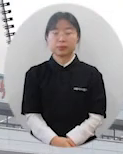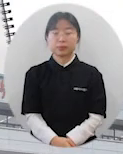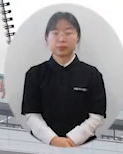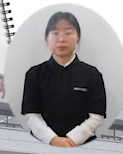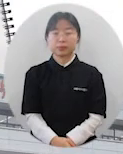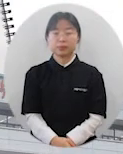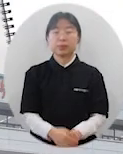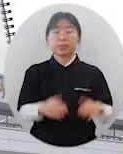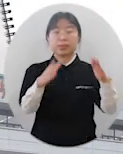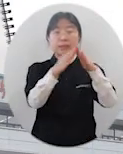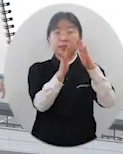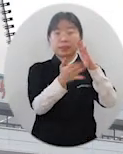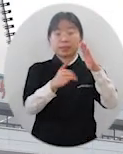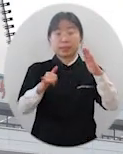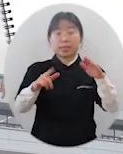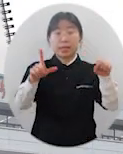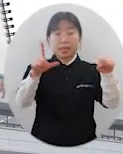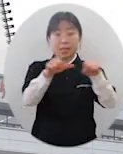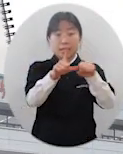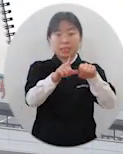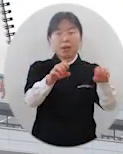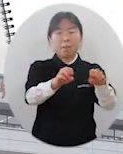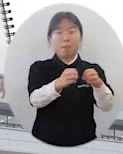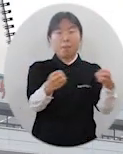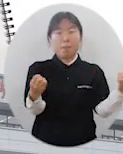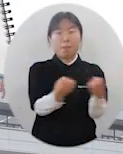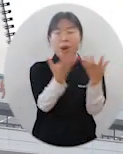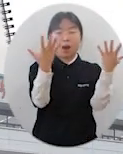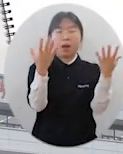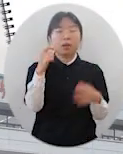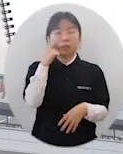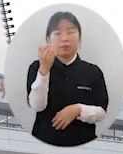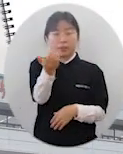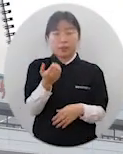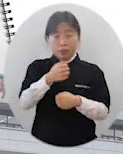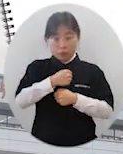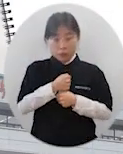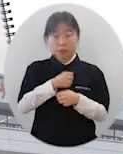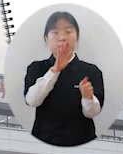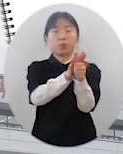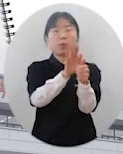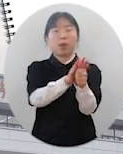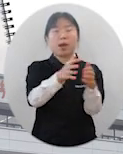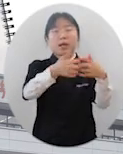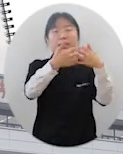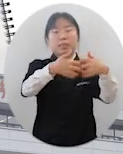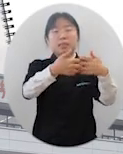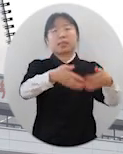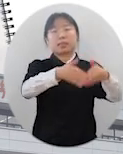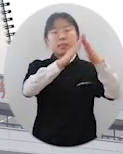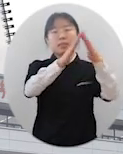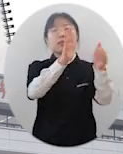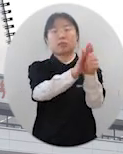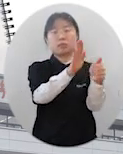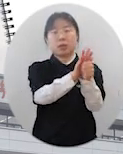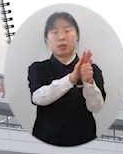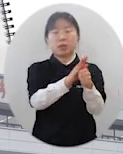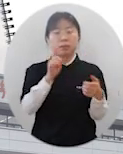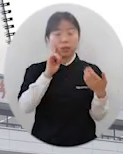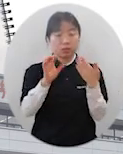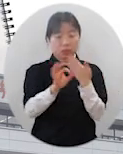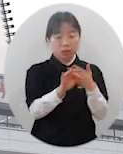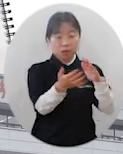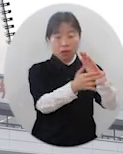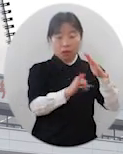혹시 모를 가스 사고를 예방하는 무료 가스 안심곡 설치를 지원하고 있습니다. 치매나 경구 인지장애 진단자가